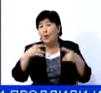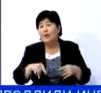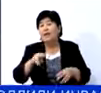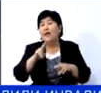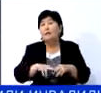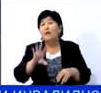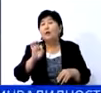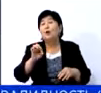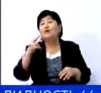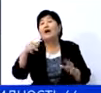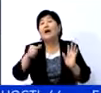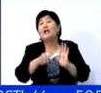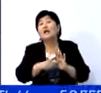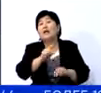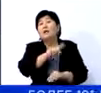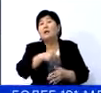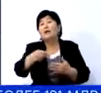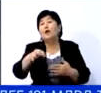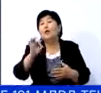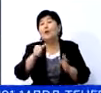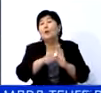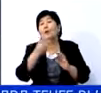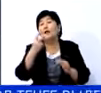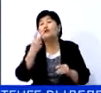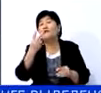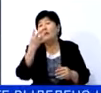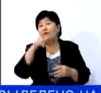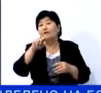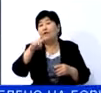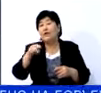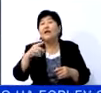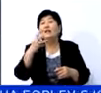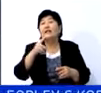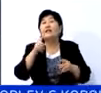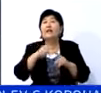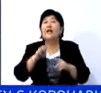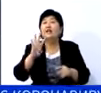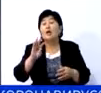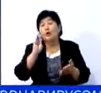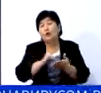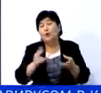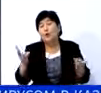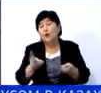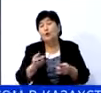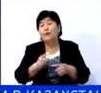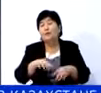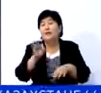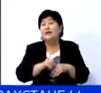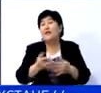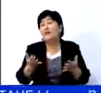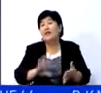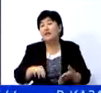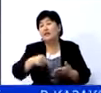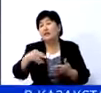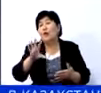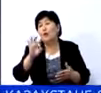паспорт 026, медсправка 063 и 2 фотографии 3×4. Стоит отметить, что при пандемии мы не требуем